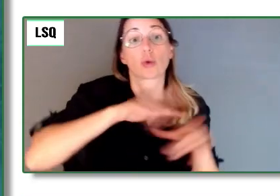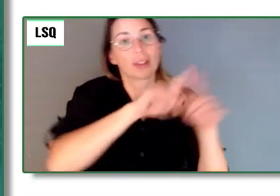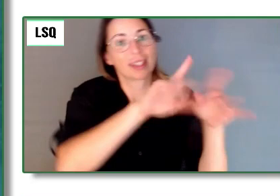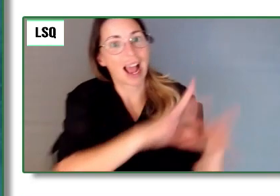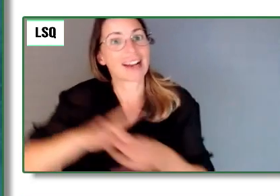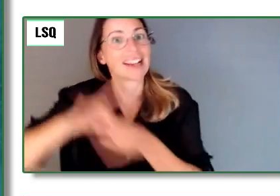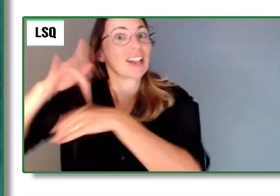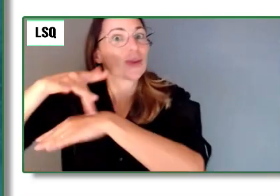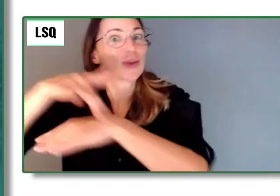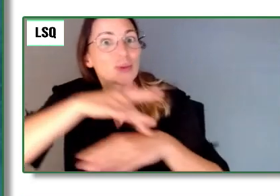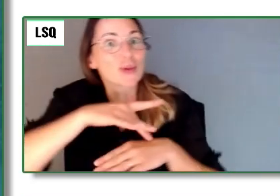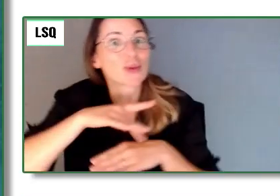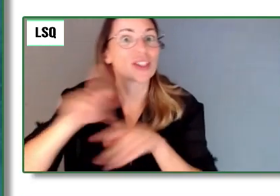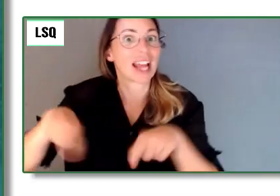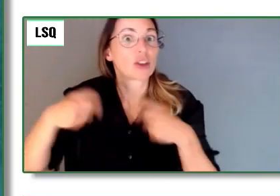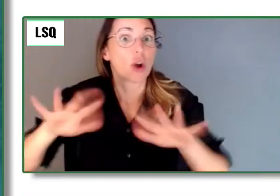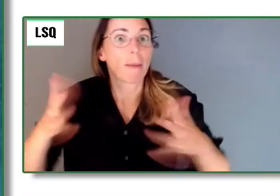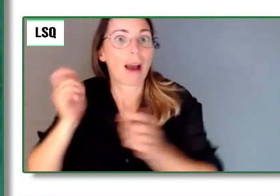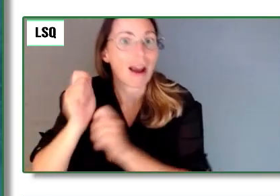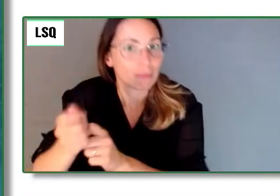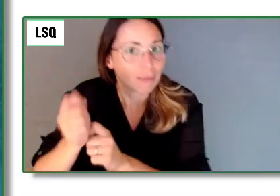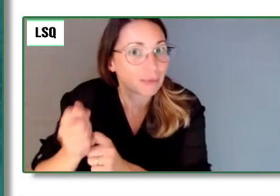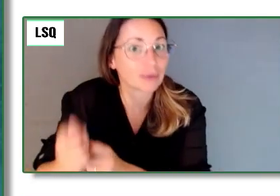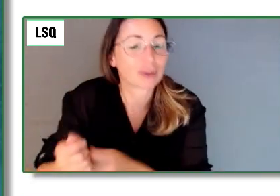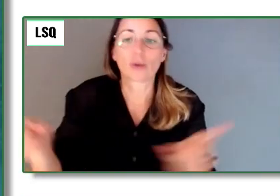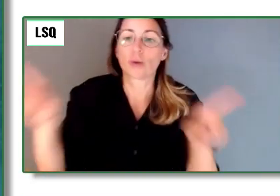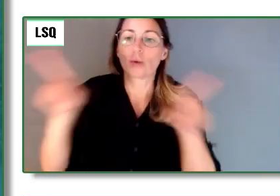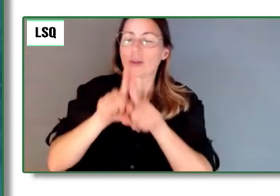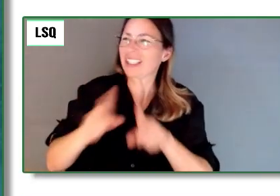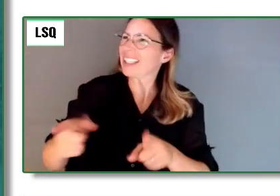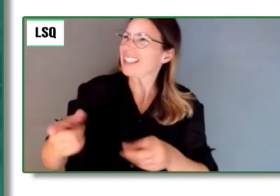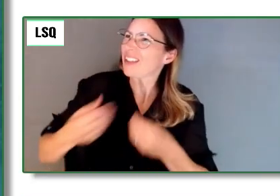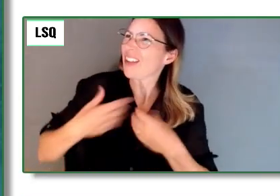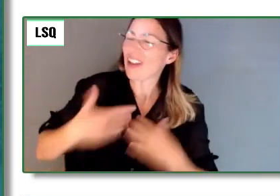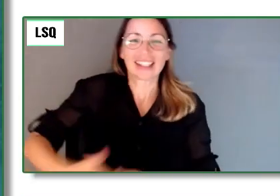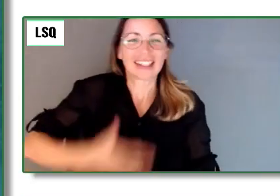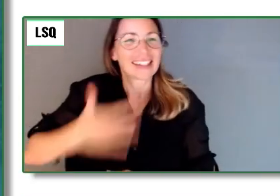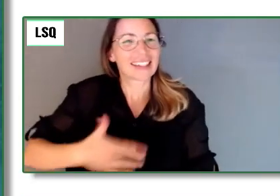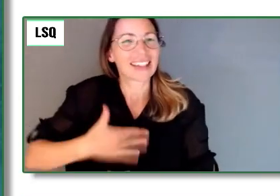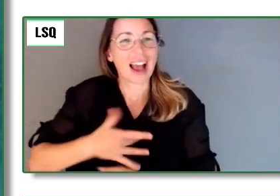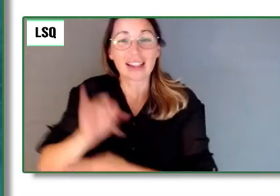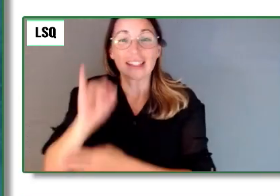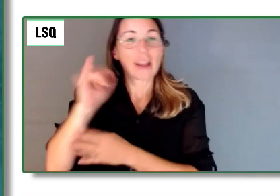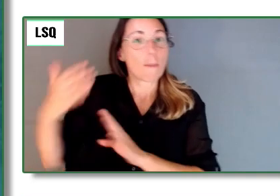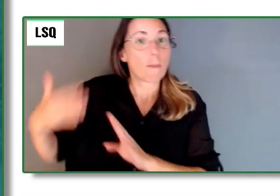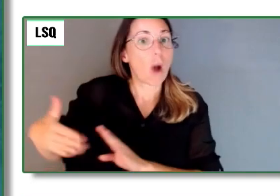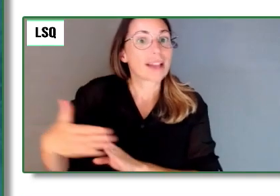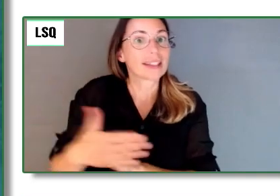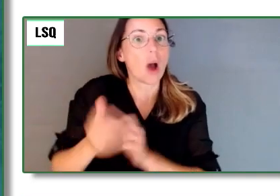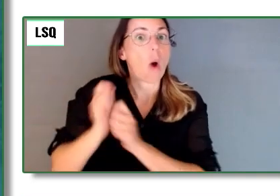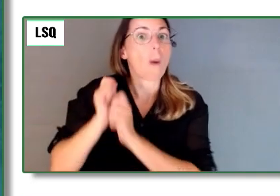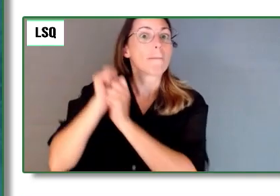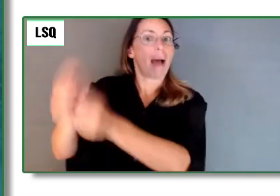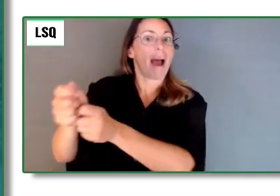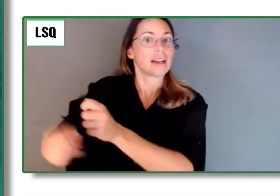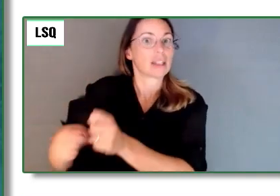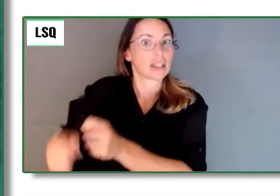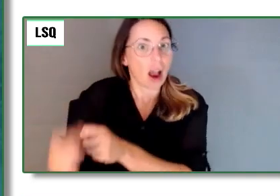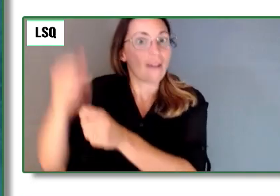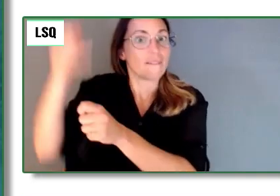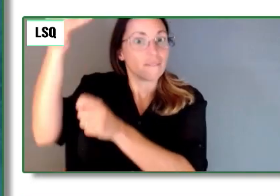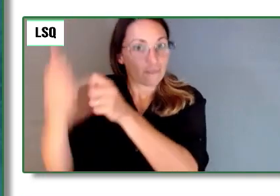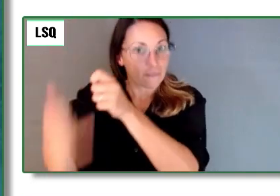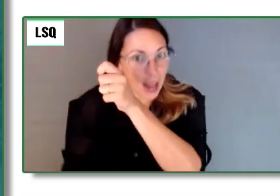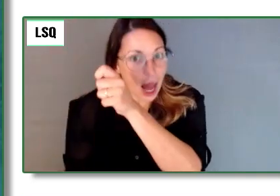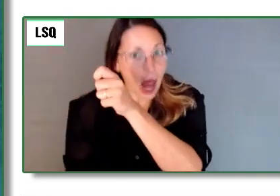poisson prend le crochet. Nous faisons des vidéos, nous faisons des documentaires, longs métrages, des courts métrages.